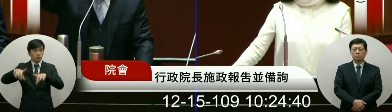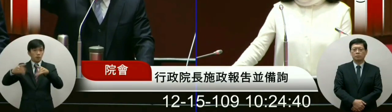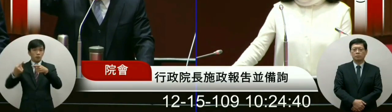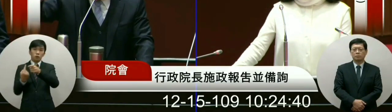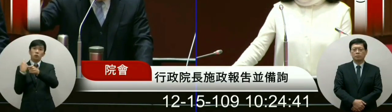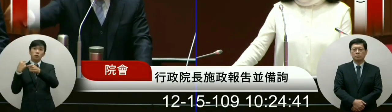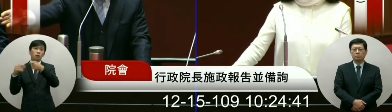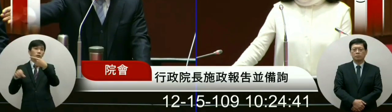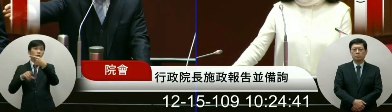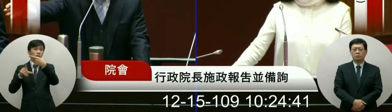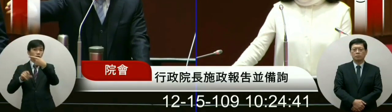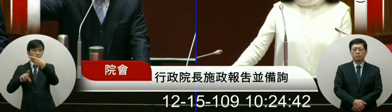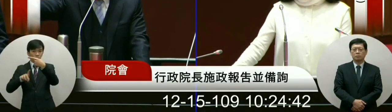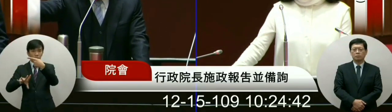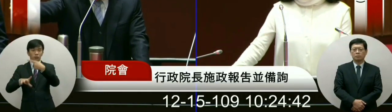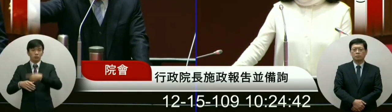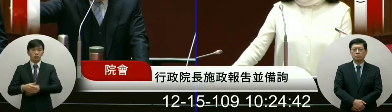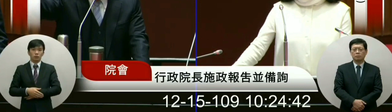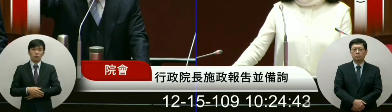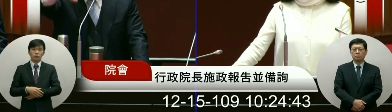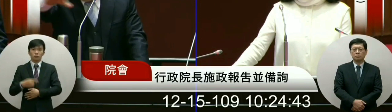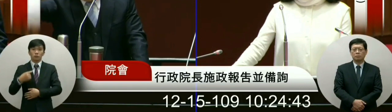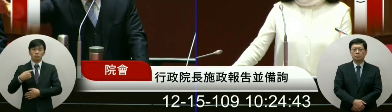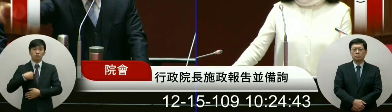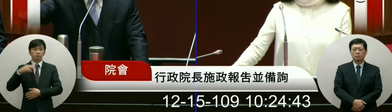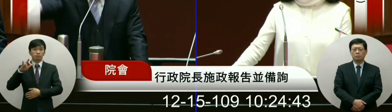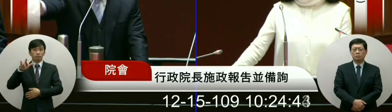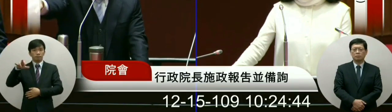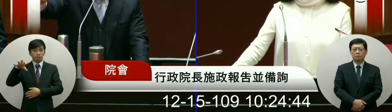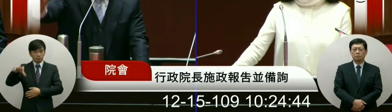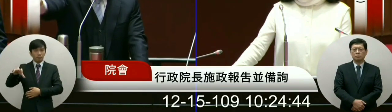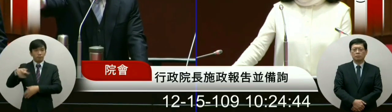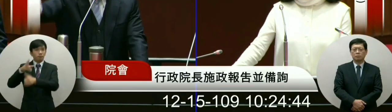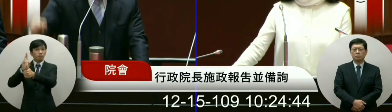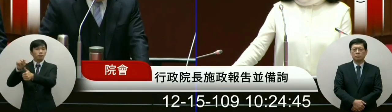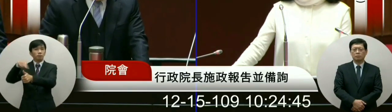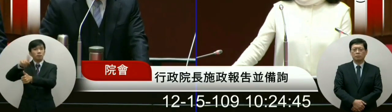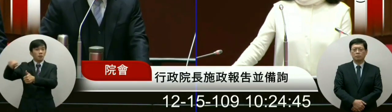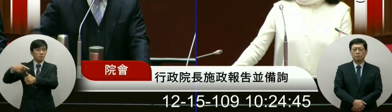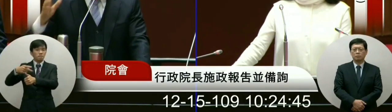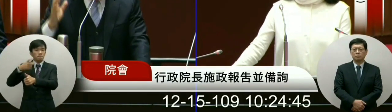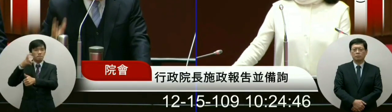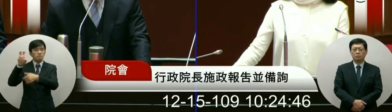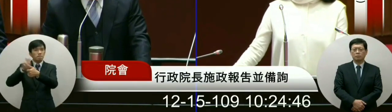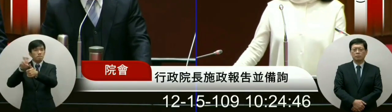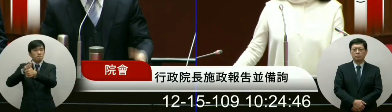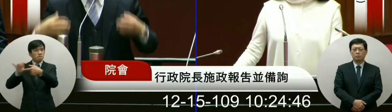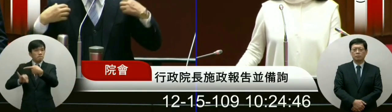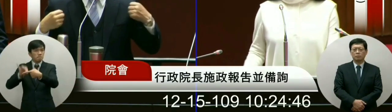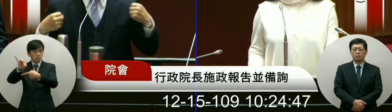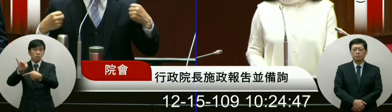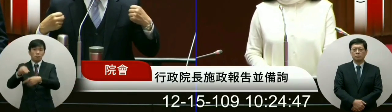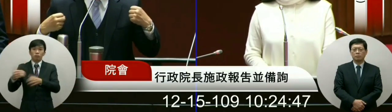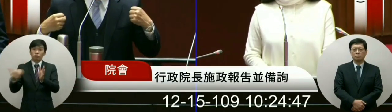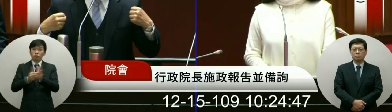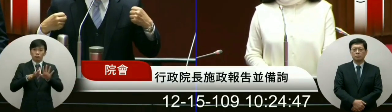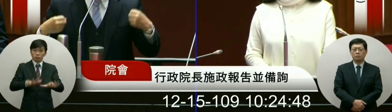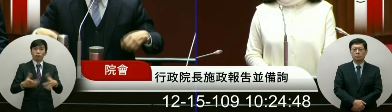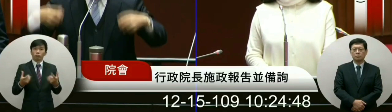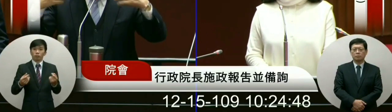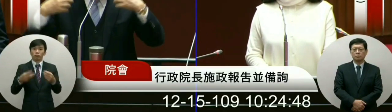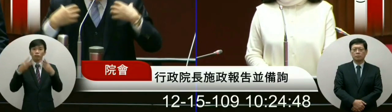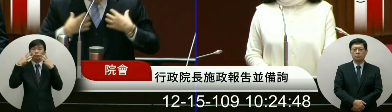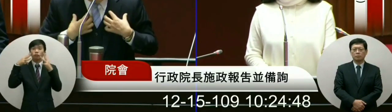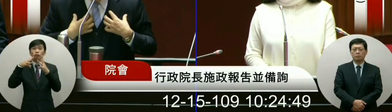1月14号，我就在飞机场海关要求百分百查，一直到今天我锁住了徽州猪